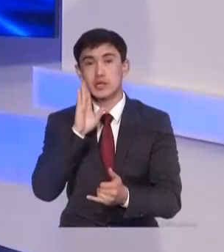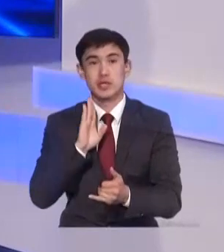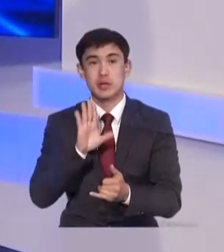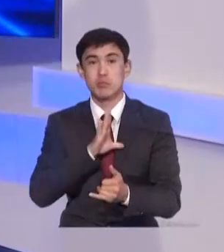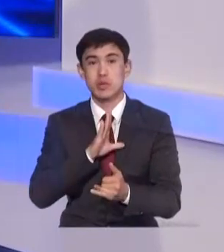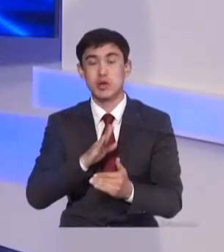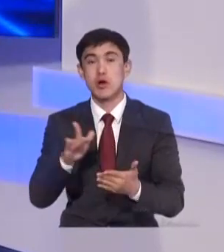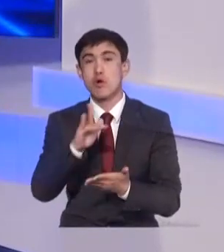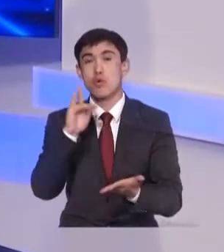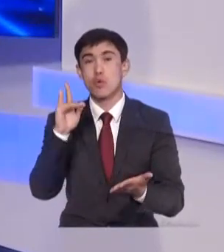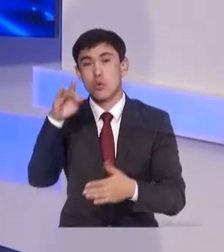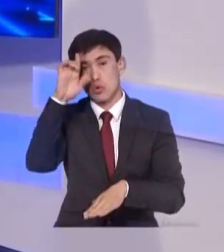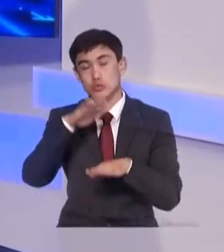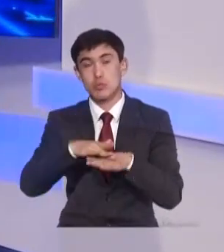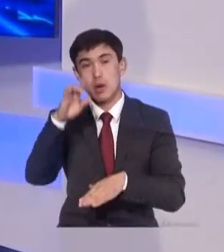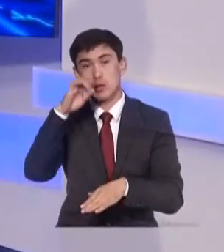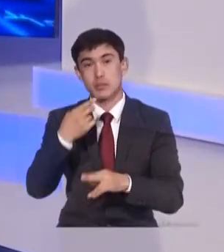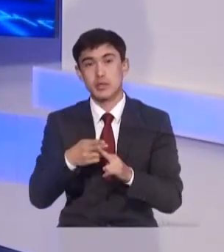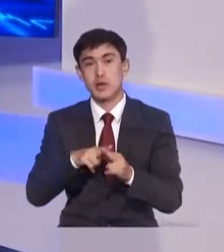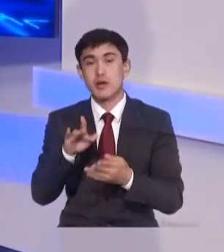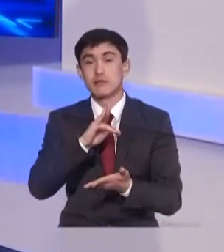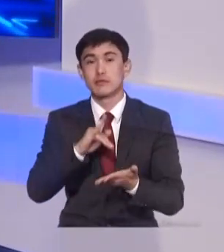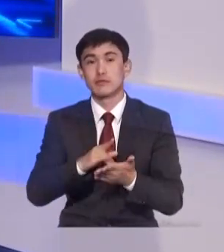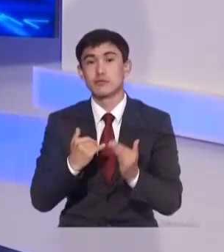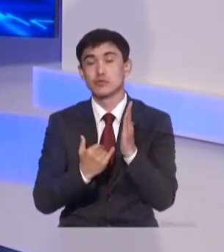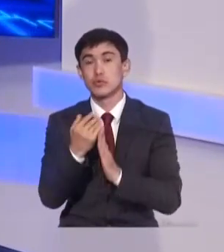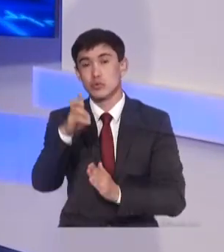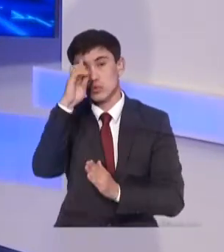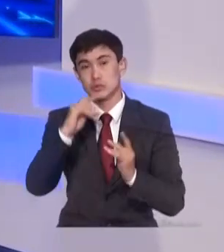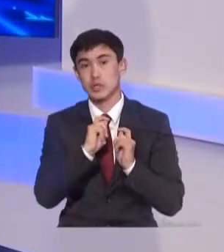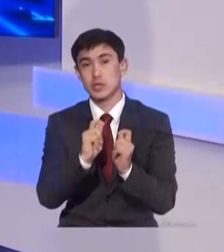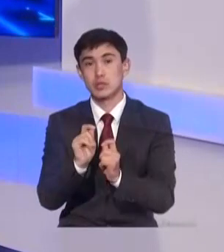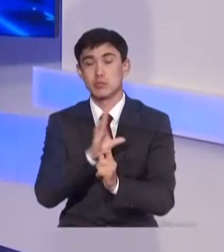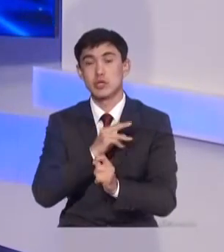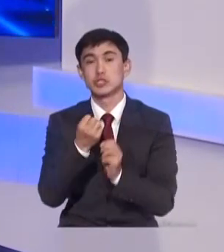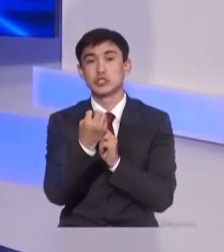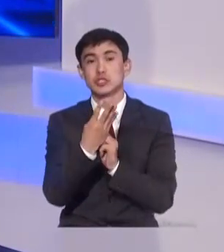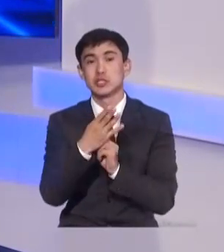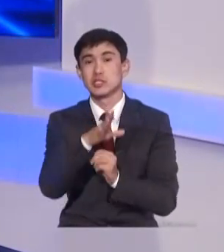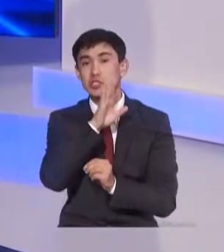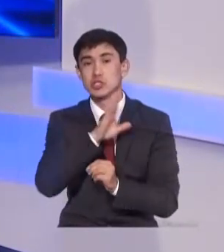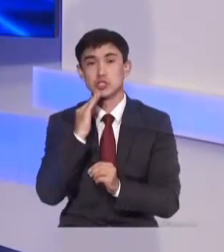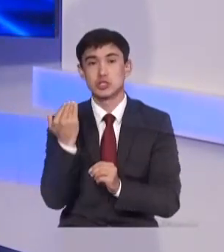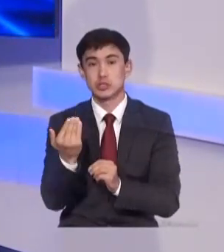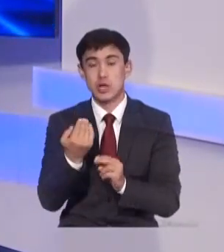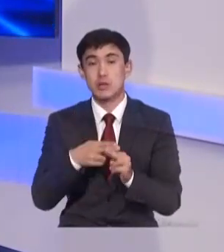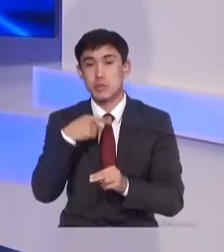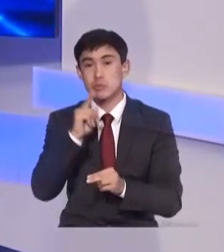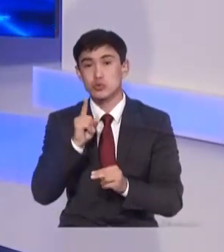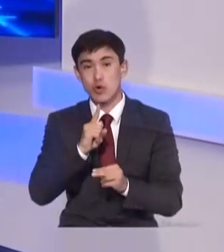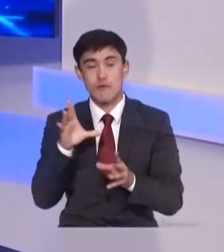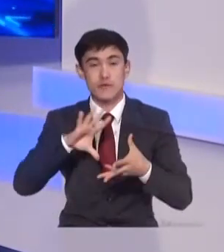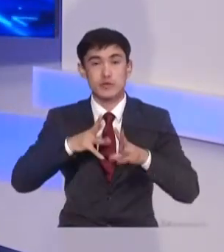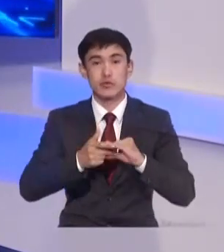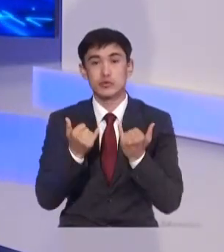состоялось в стенах городского акимата. Высоких государственных наград были удостоены 14 хранительниц очага. Стоит отметить,